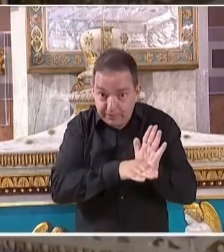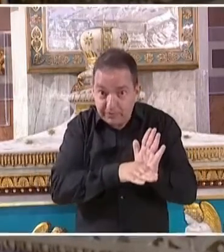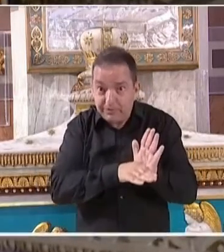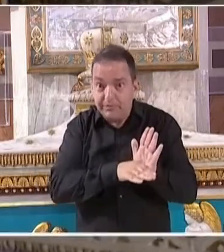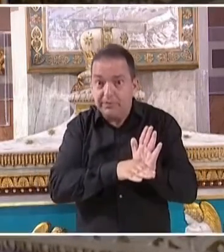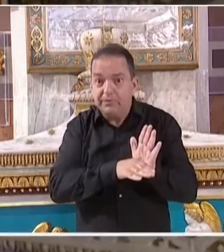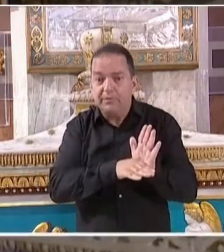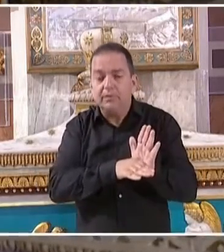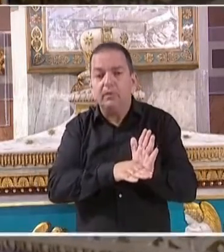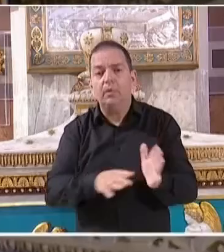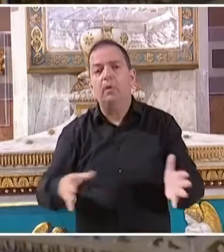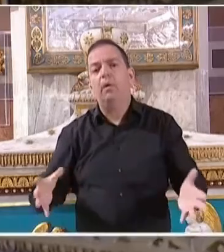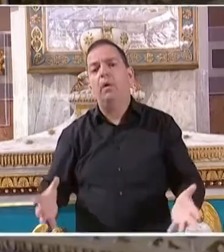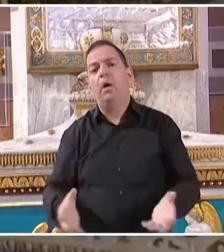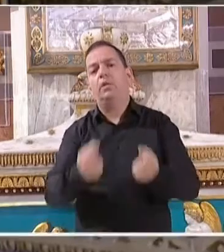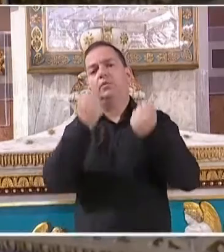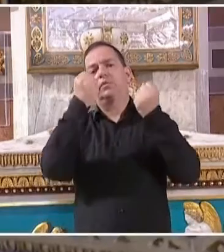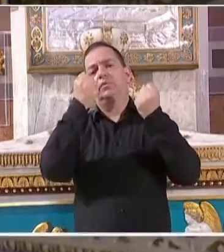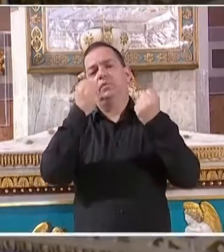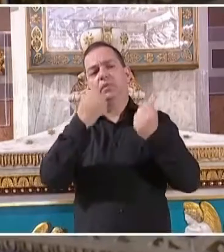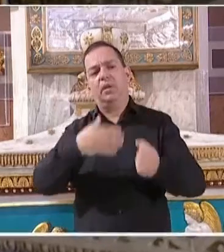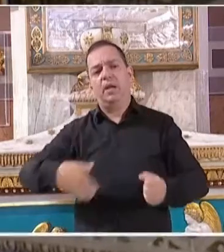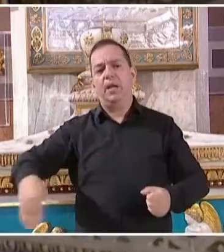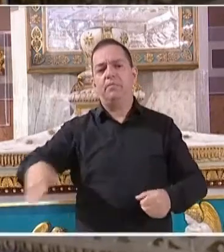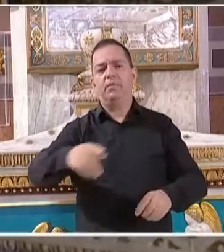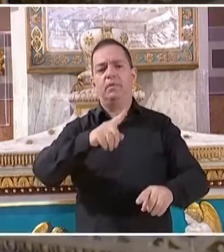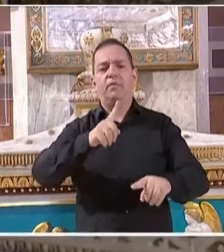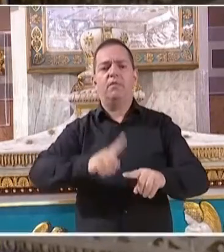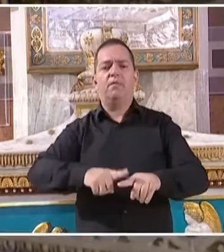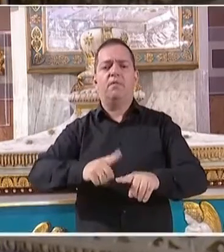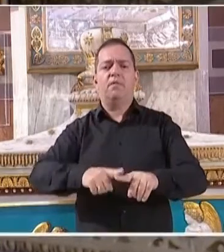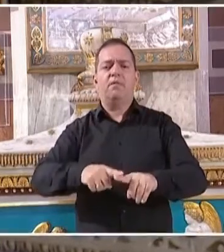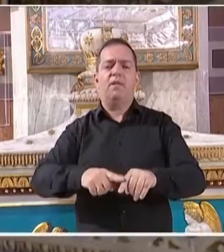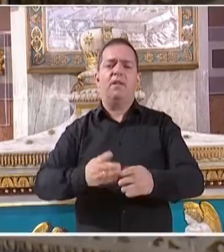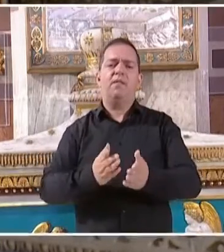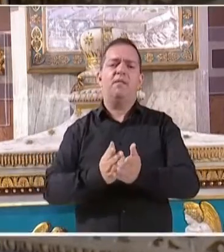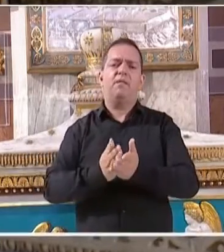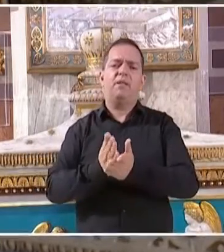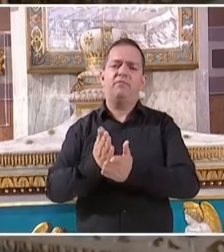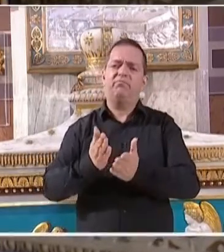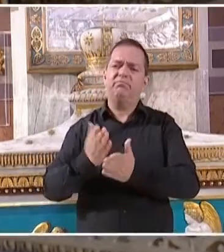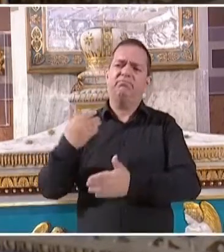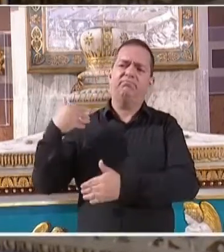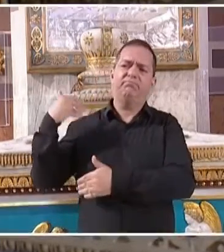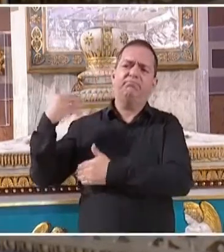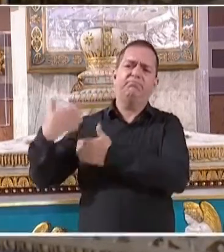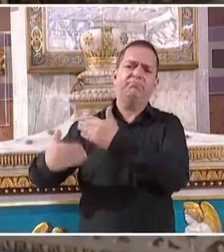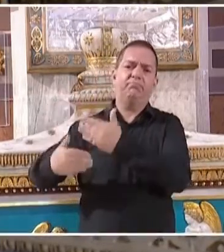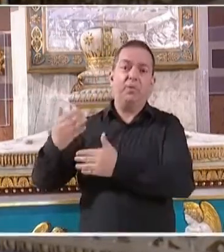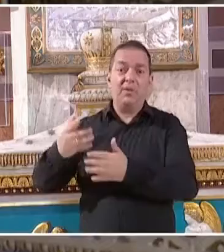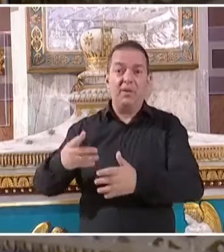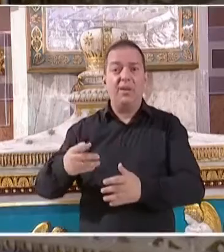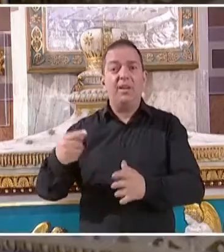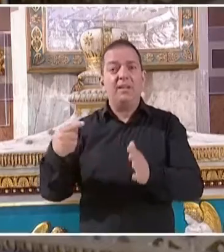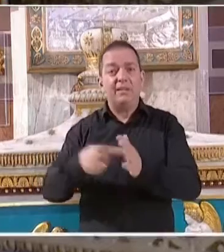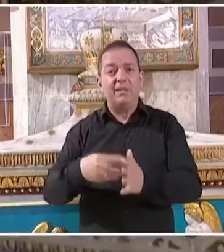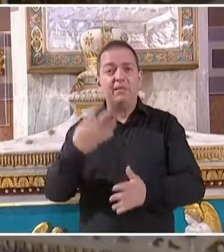διέσωσε το ευσεβές γένος μας στους χαλεπούς χρόνους μετά την άλωση